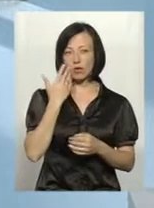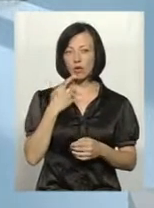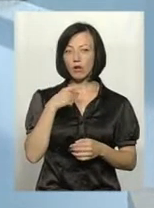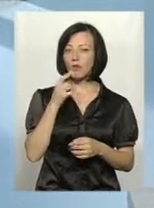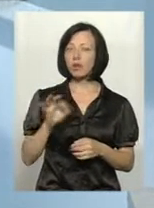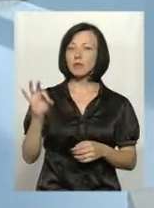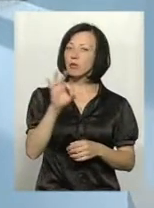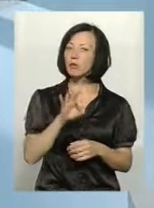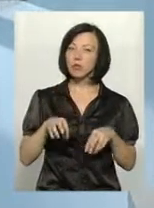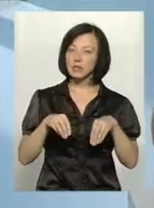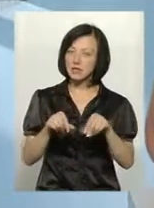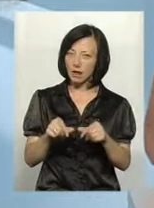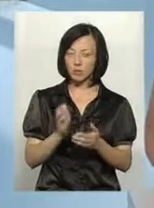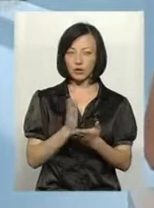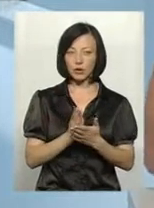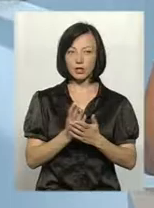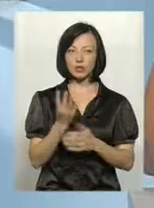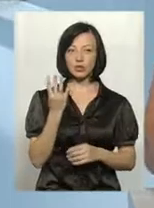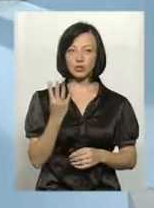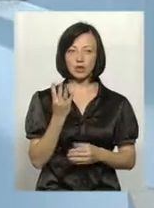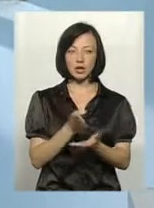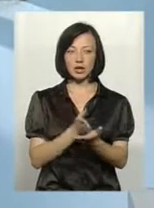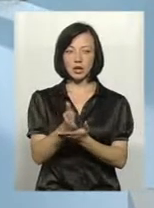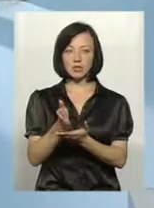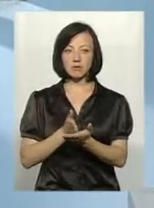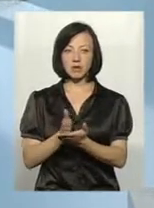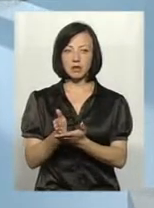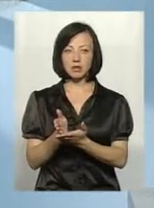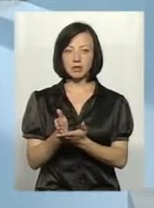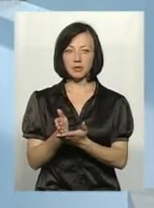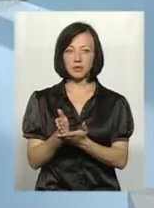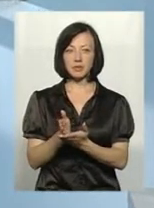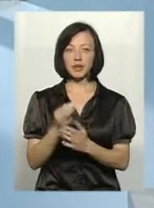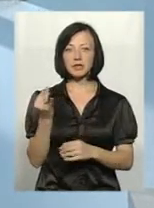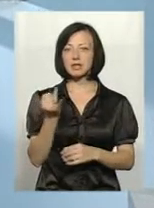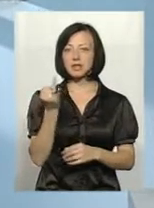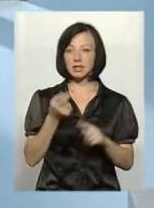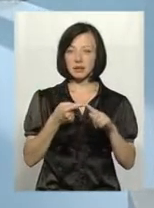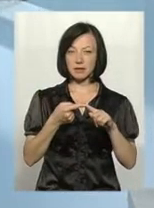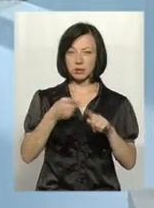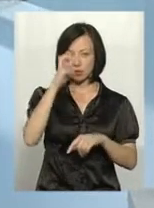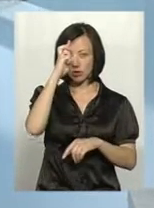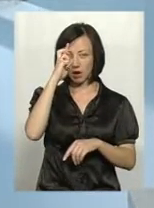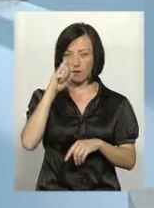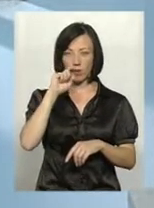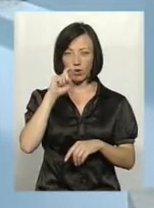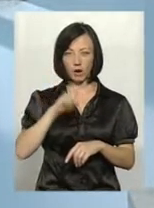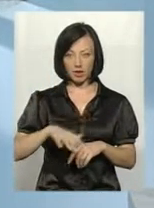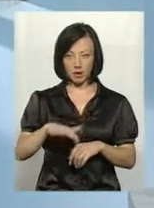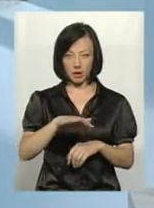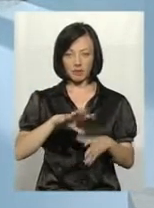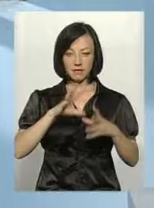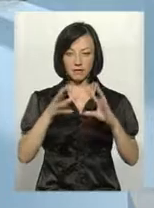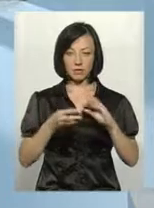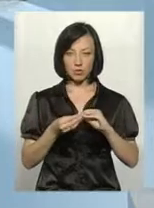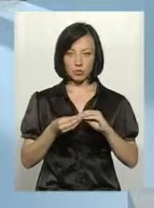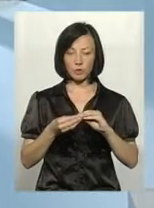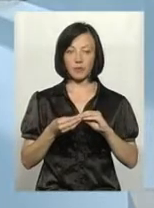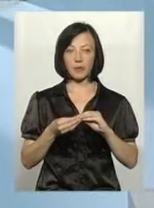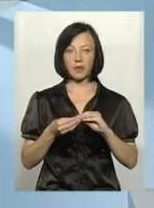землю, є чотири аспекти чи чотири сторони зацікавлені. Це держава Україна, як в цілому держава,